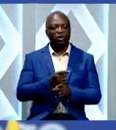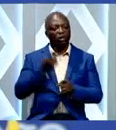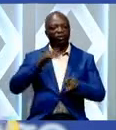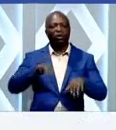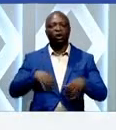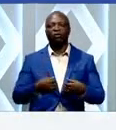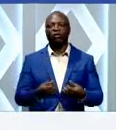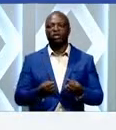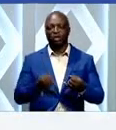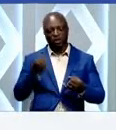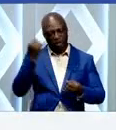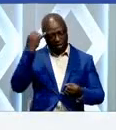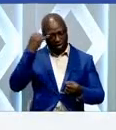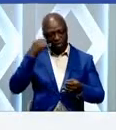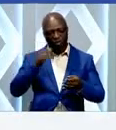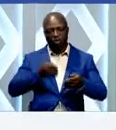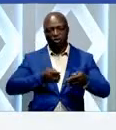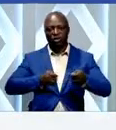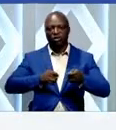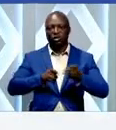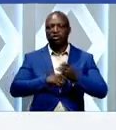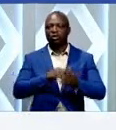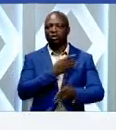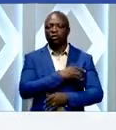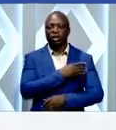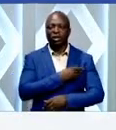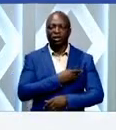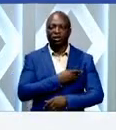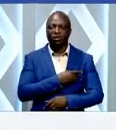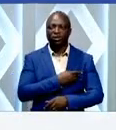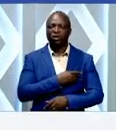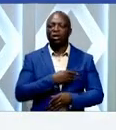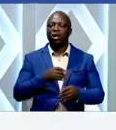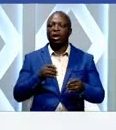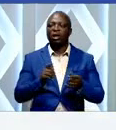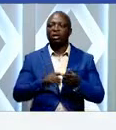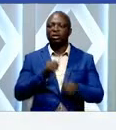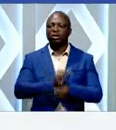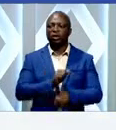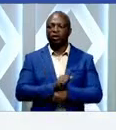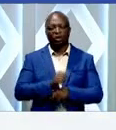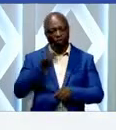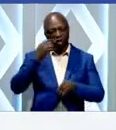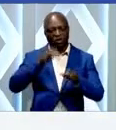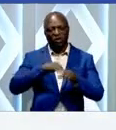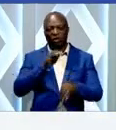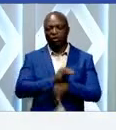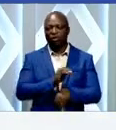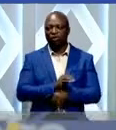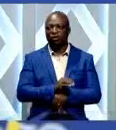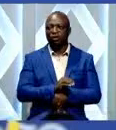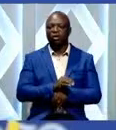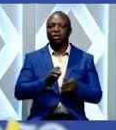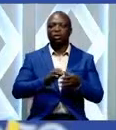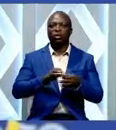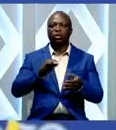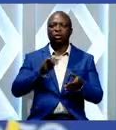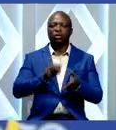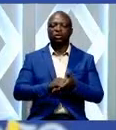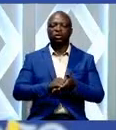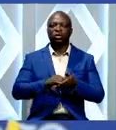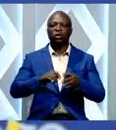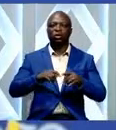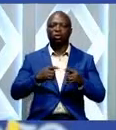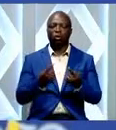les initiatives de nos administrations douanières à travailler pour la mise en œuvre de ce concept.